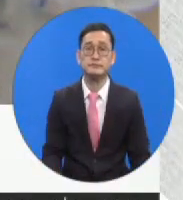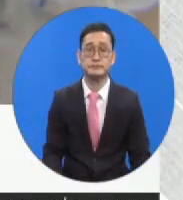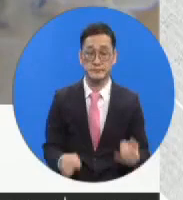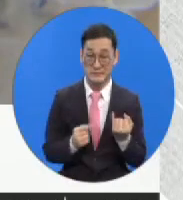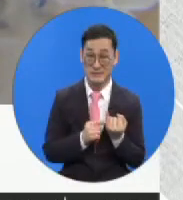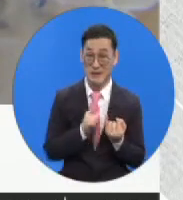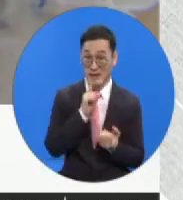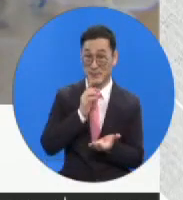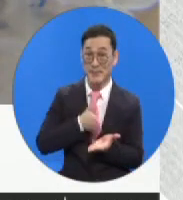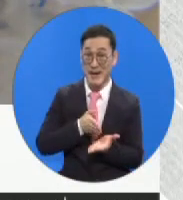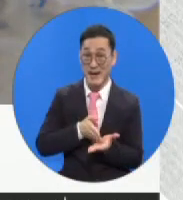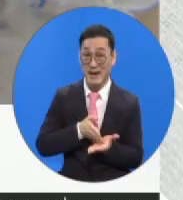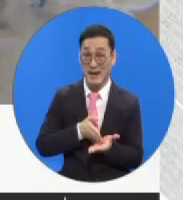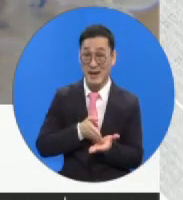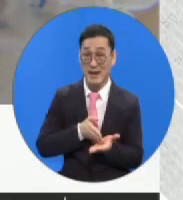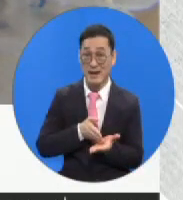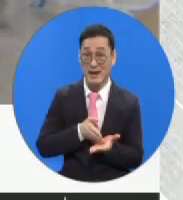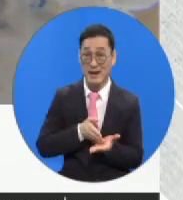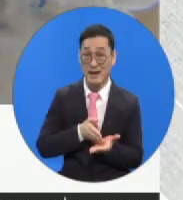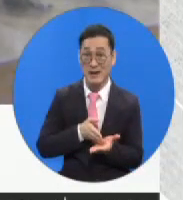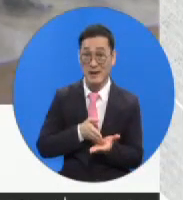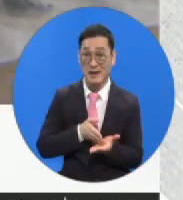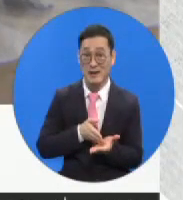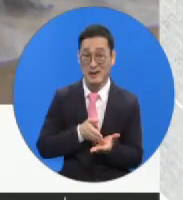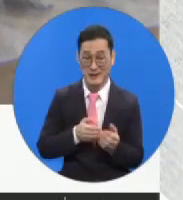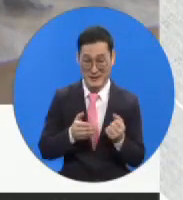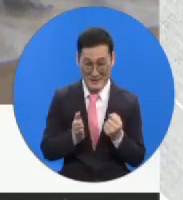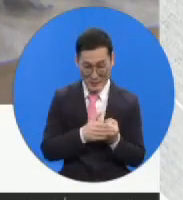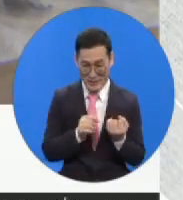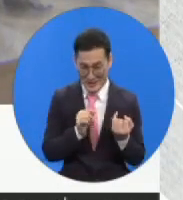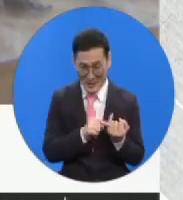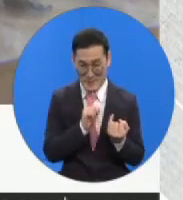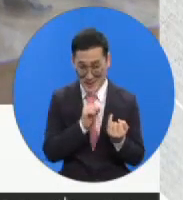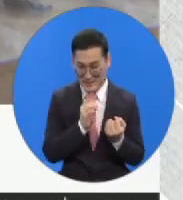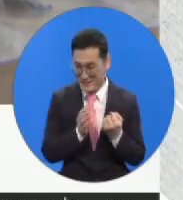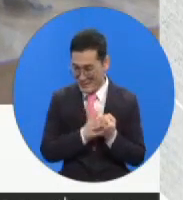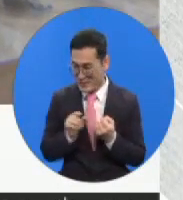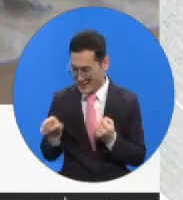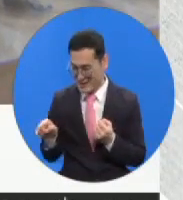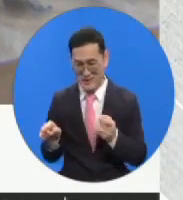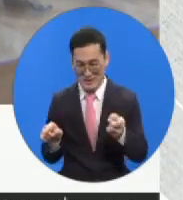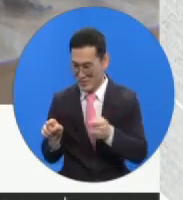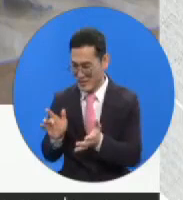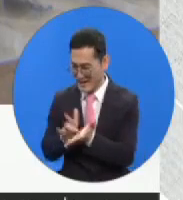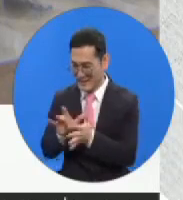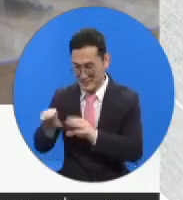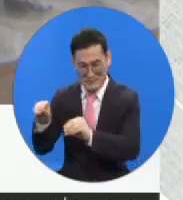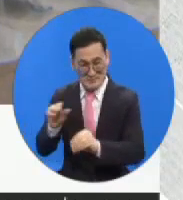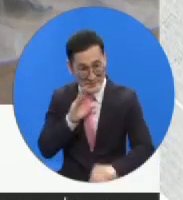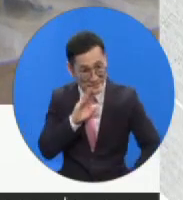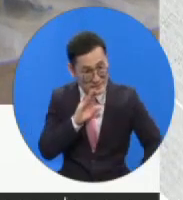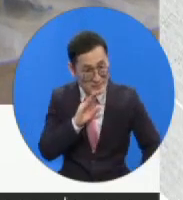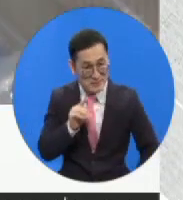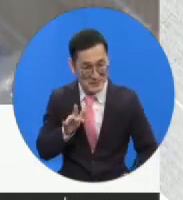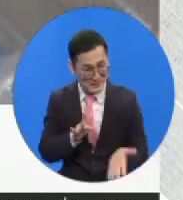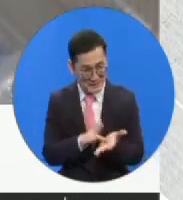청장이 그렇게 발언을 했기 때문에 이게 이슈화 되지 않나 이런 생각을 가지고 있고요. 기본적으로는